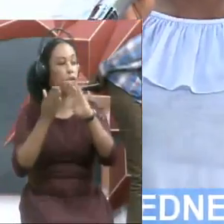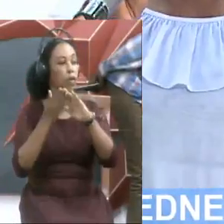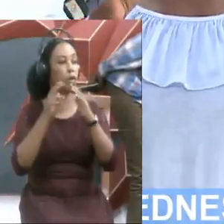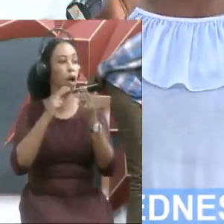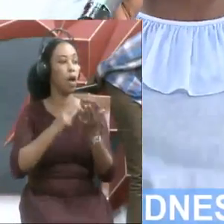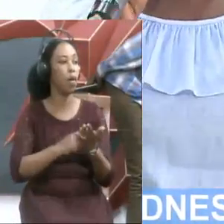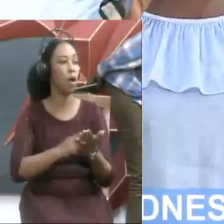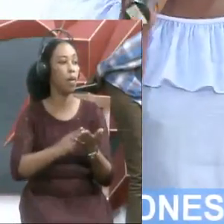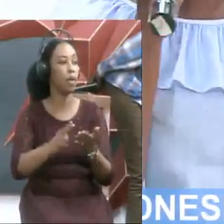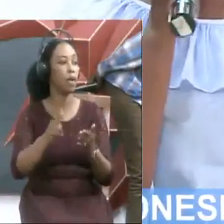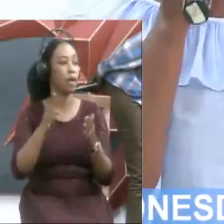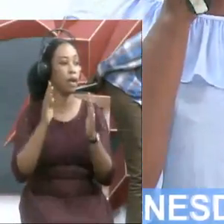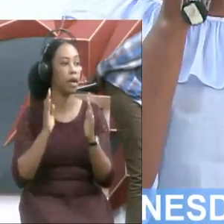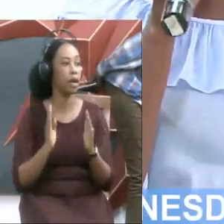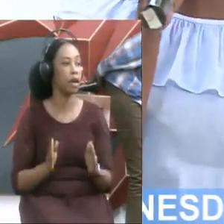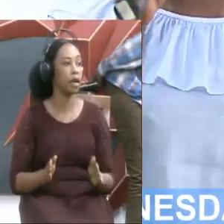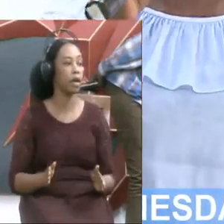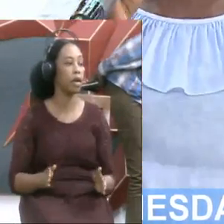wo murwa